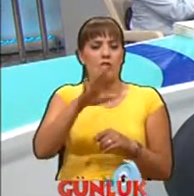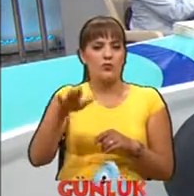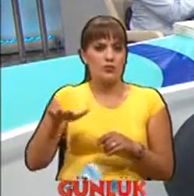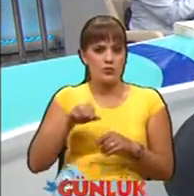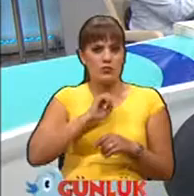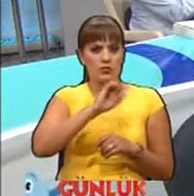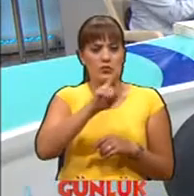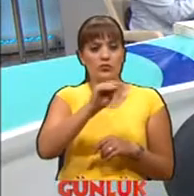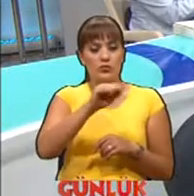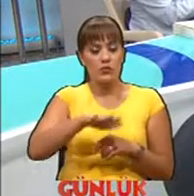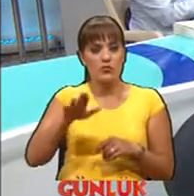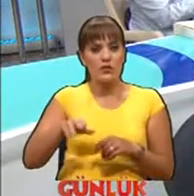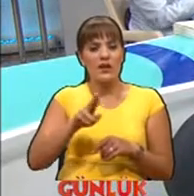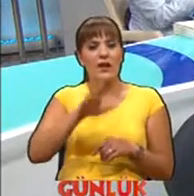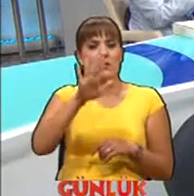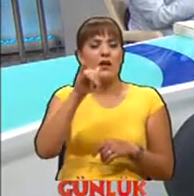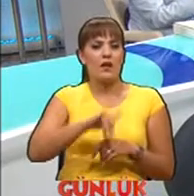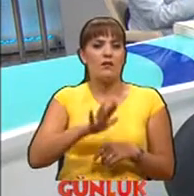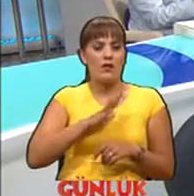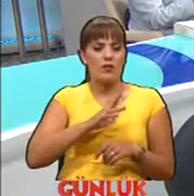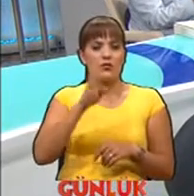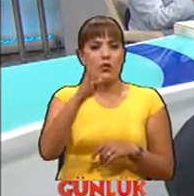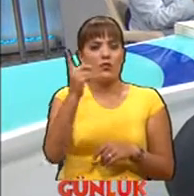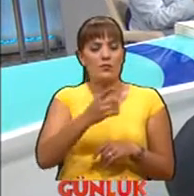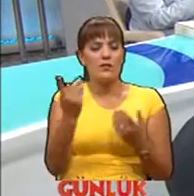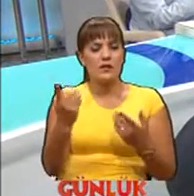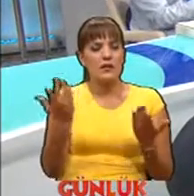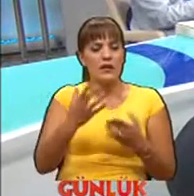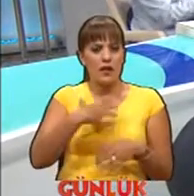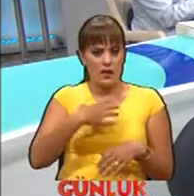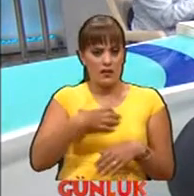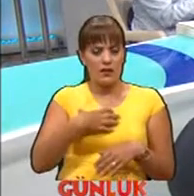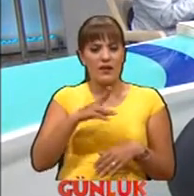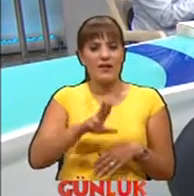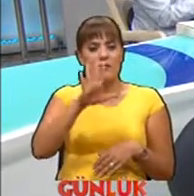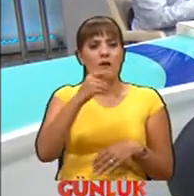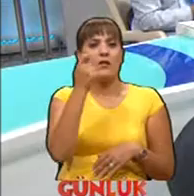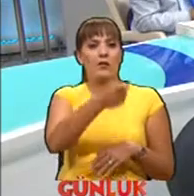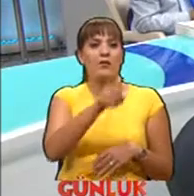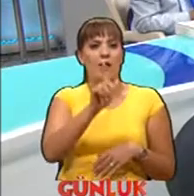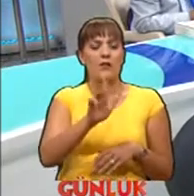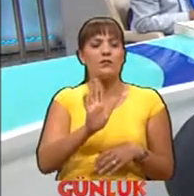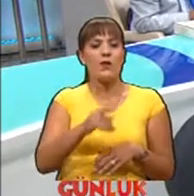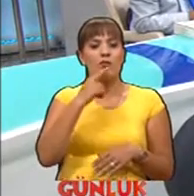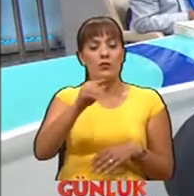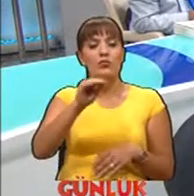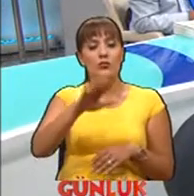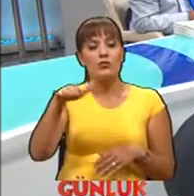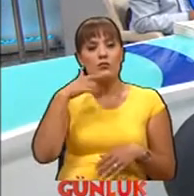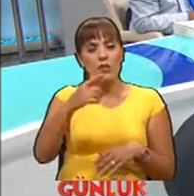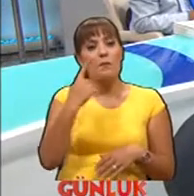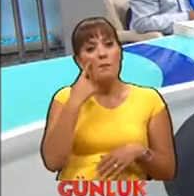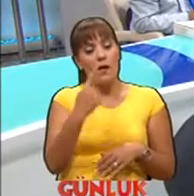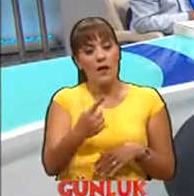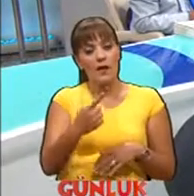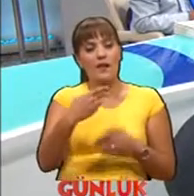çocukların. Çocukların 75 hakkı var. 1/4 zaten kendisinin. Evet. 75 ödemesi lazım. Diyor ki çocuklar diyor